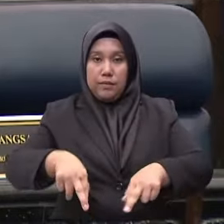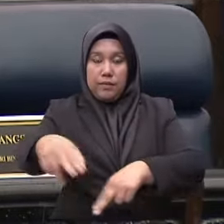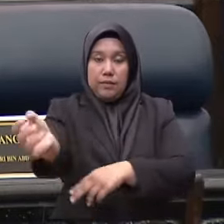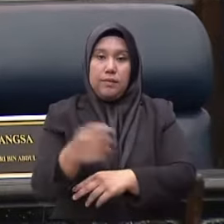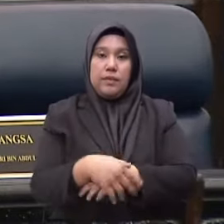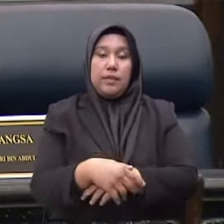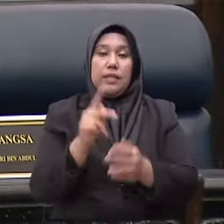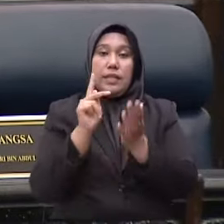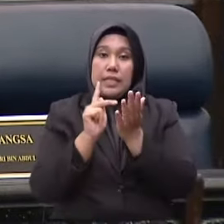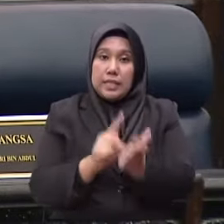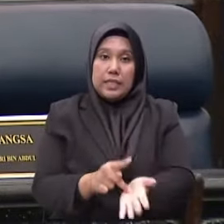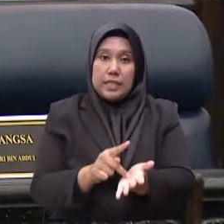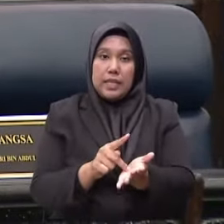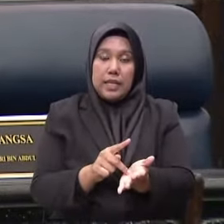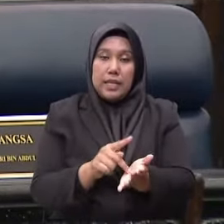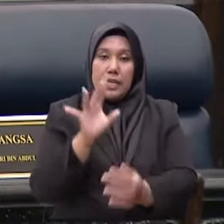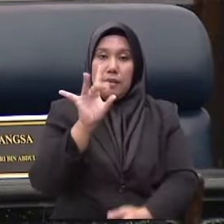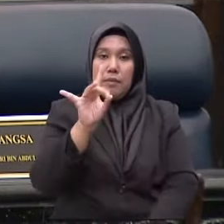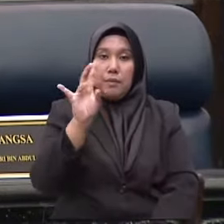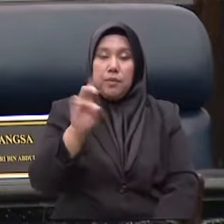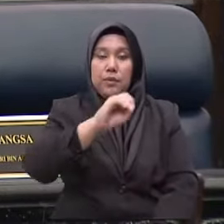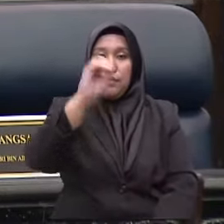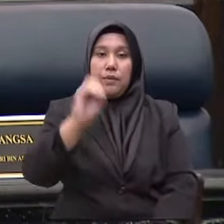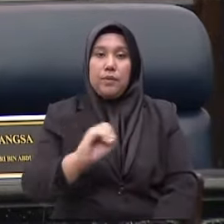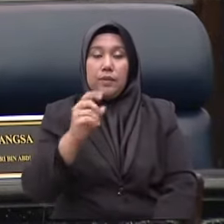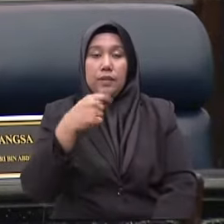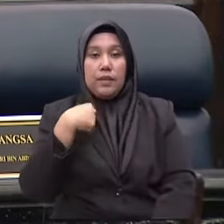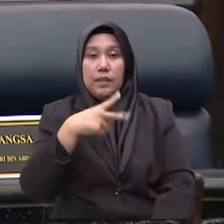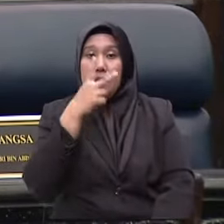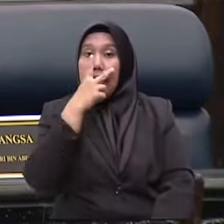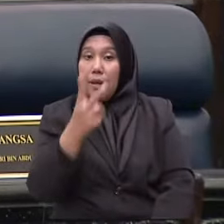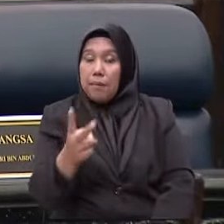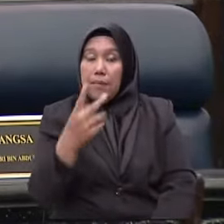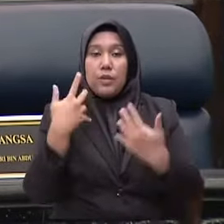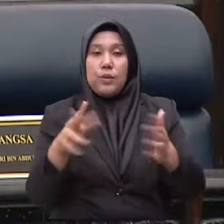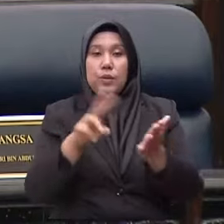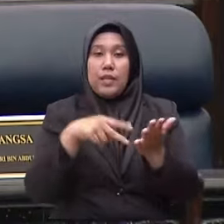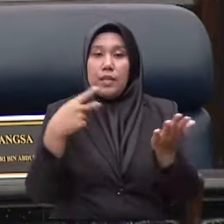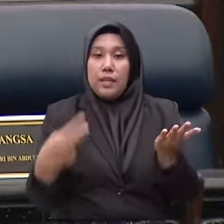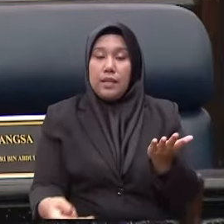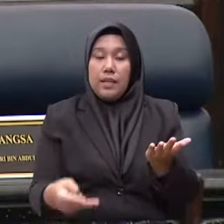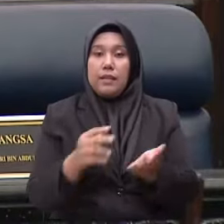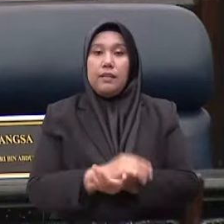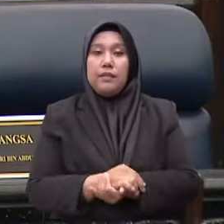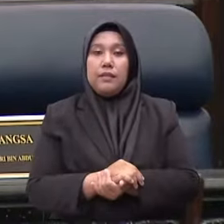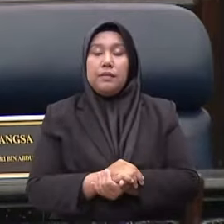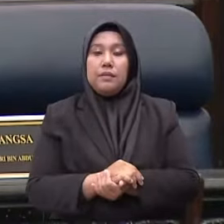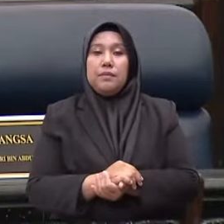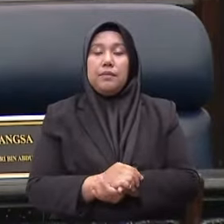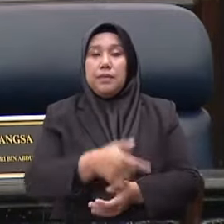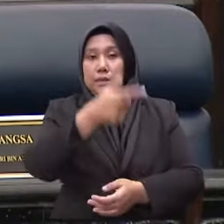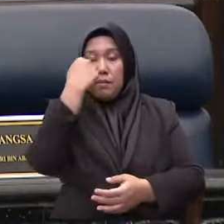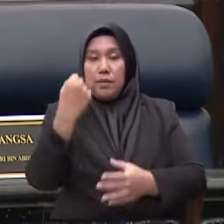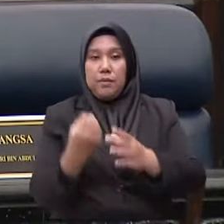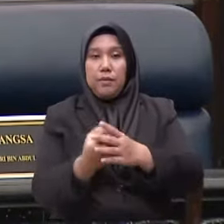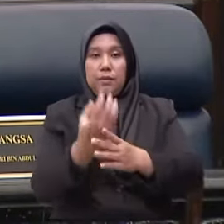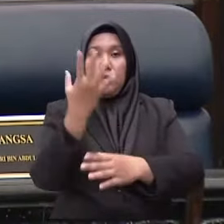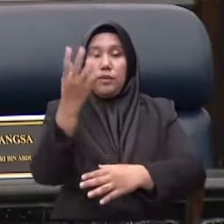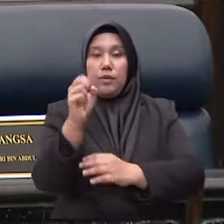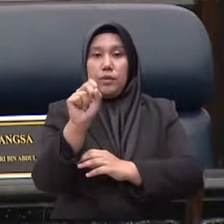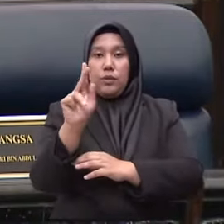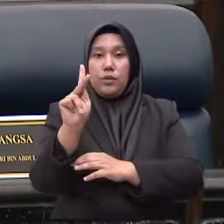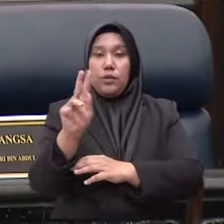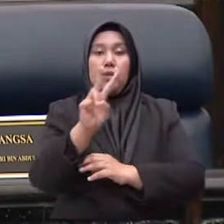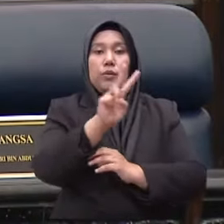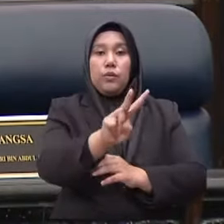e 87% sebab kita nampak katjatuh yang menyebabkan pertumbuhan pada suku kedua ni lebih